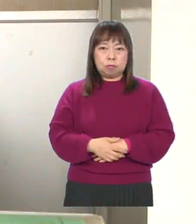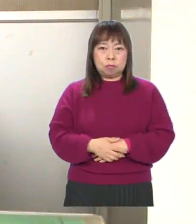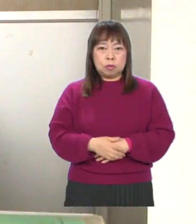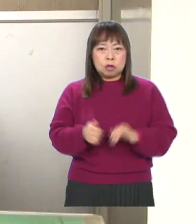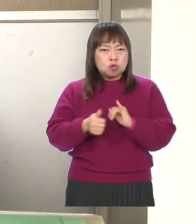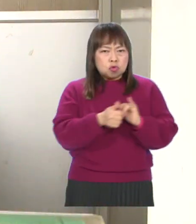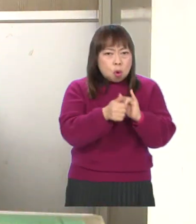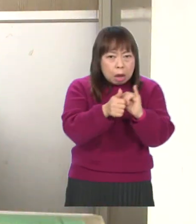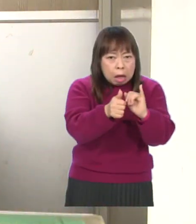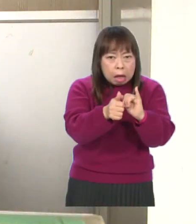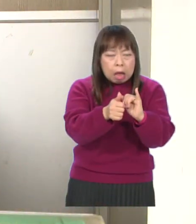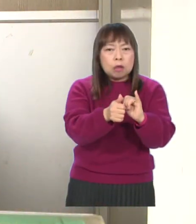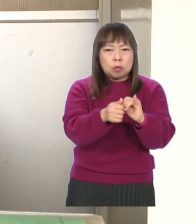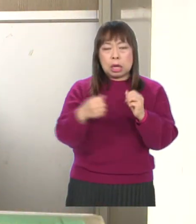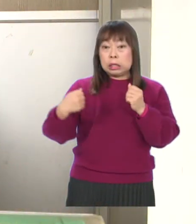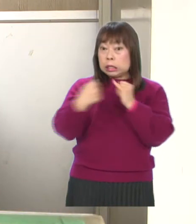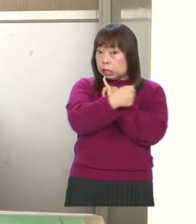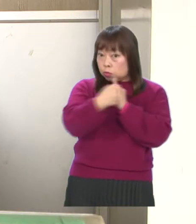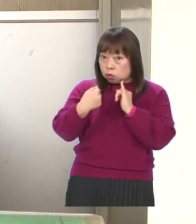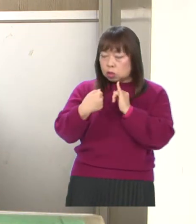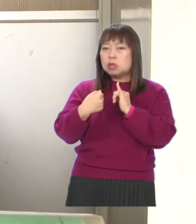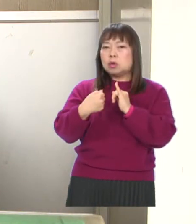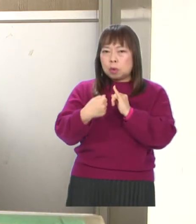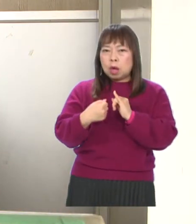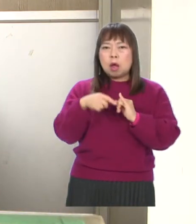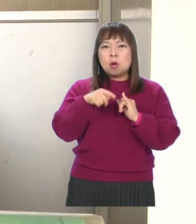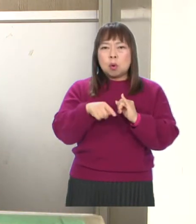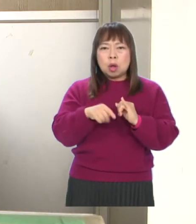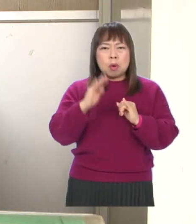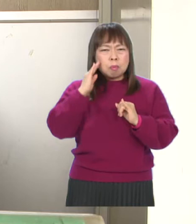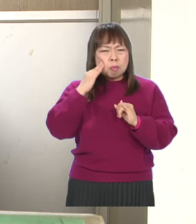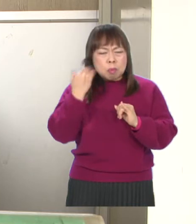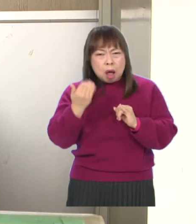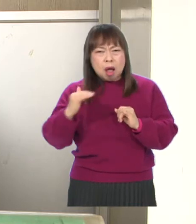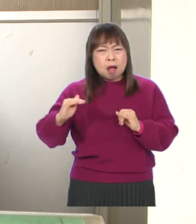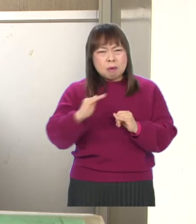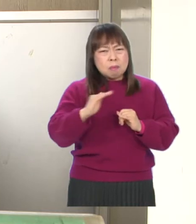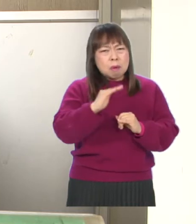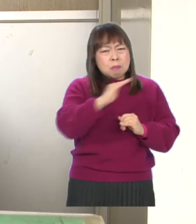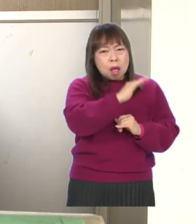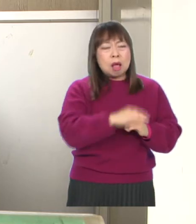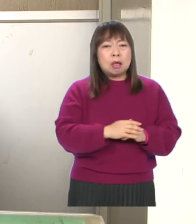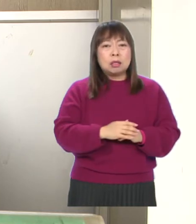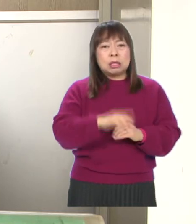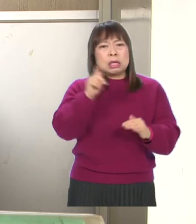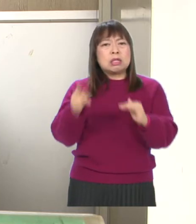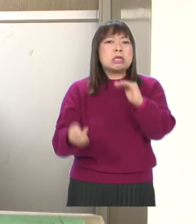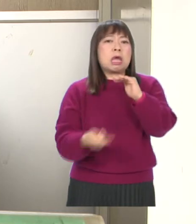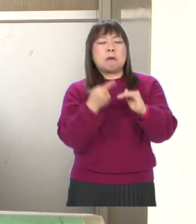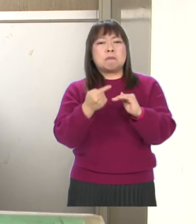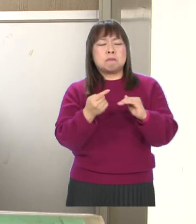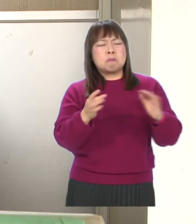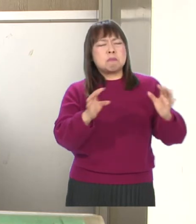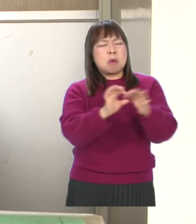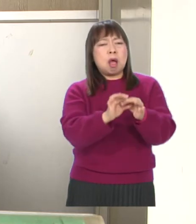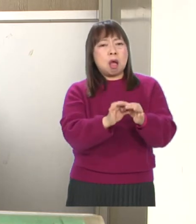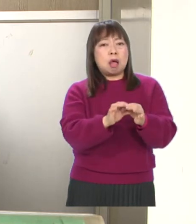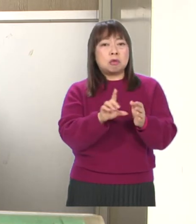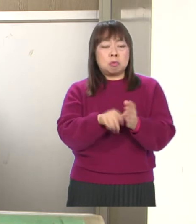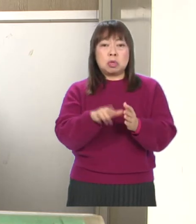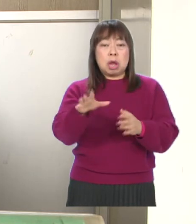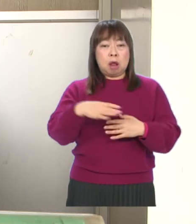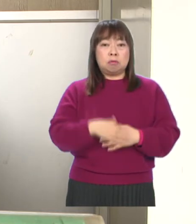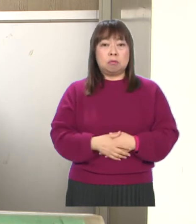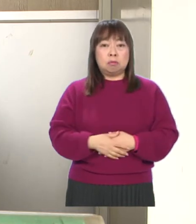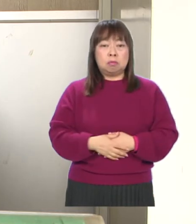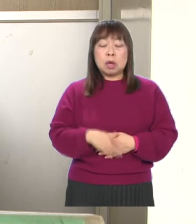ストーカーや DV 事案は、行為がエスカレートし凶悪事件に発展する恐れがありますので、